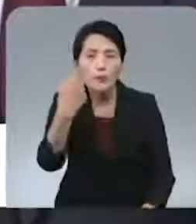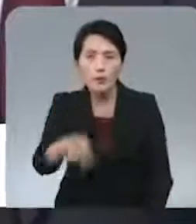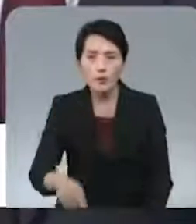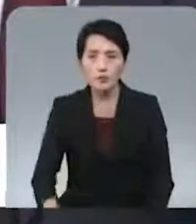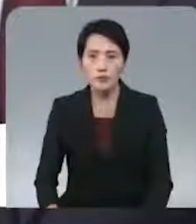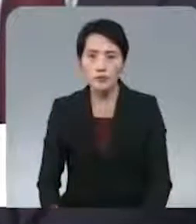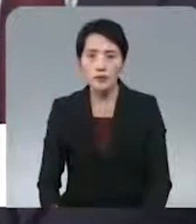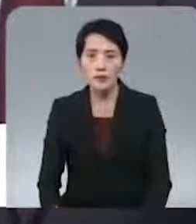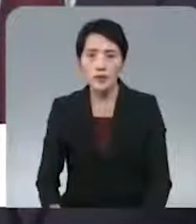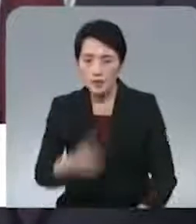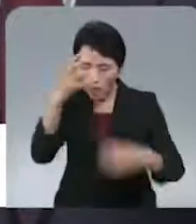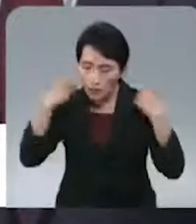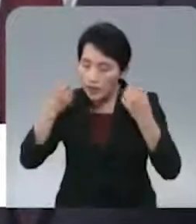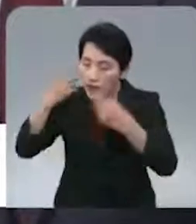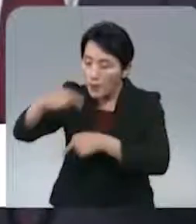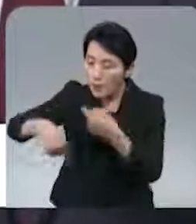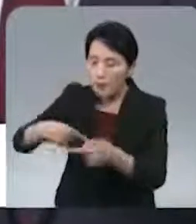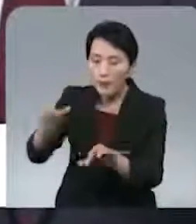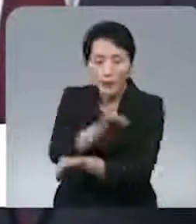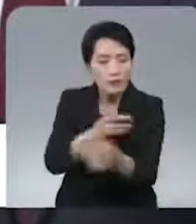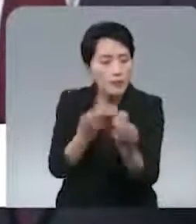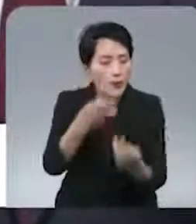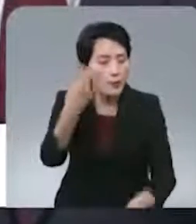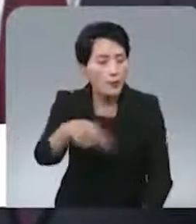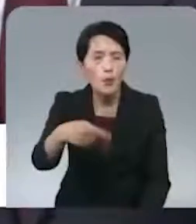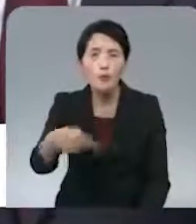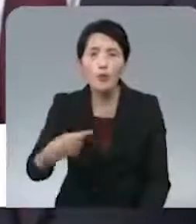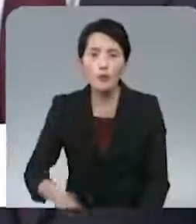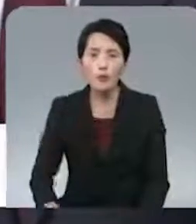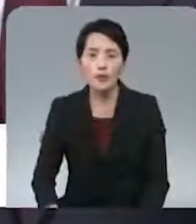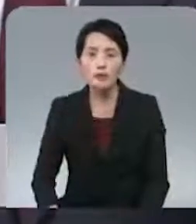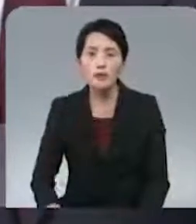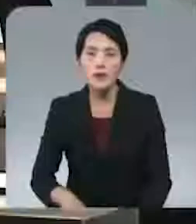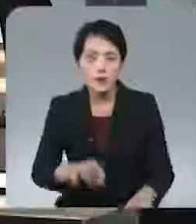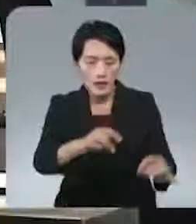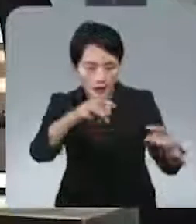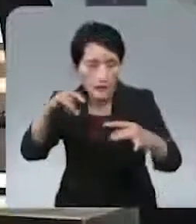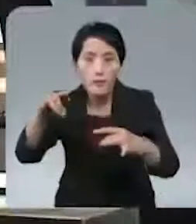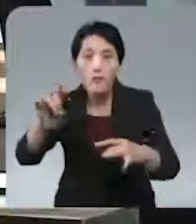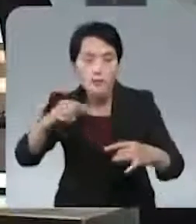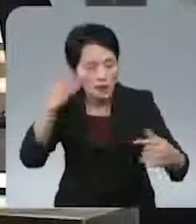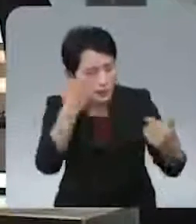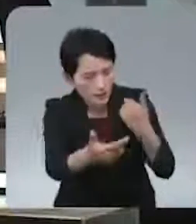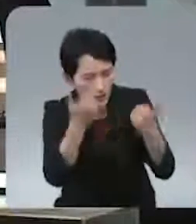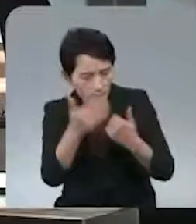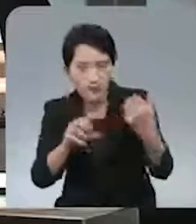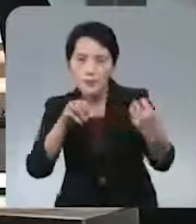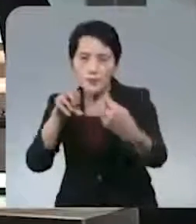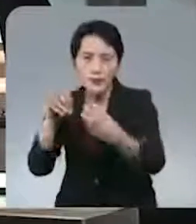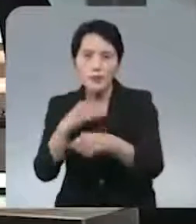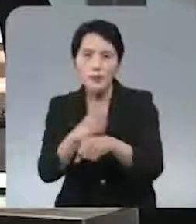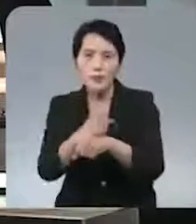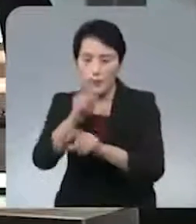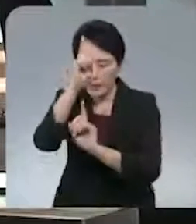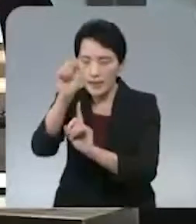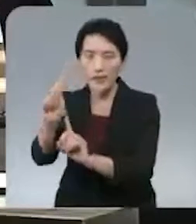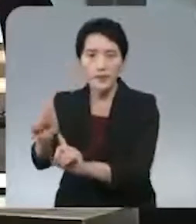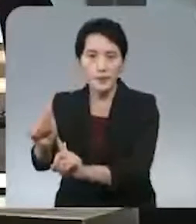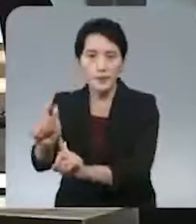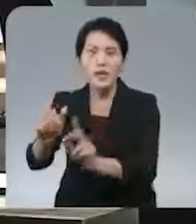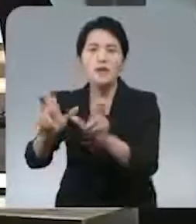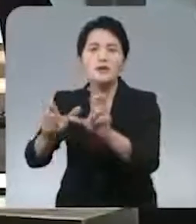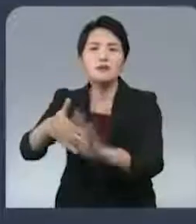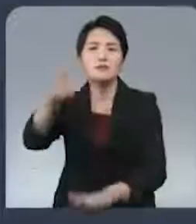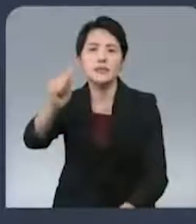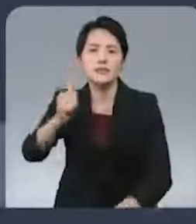候选人的第三次电视辩论会，也是竞选活动正式启动后的首次法定电视辩论会。讨